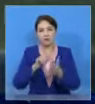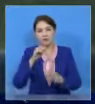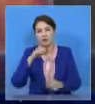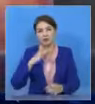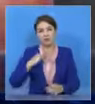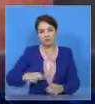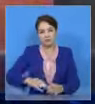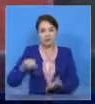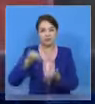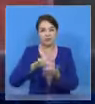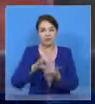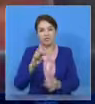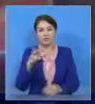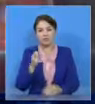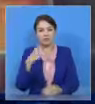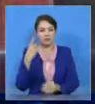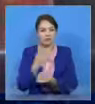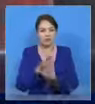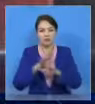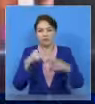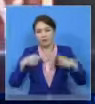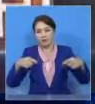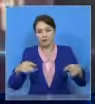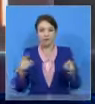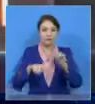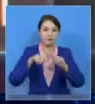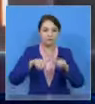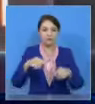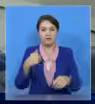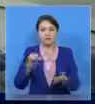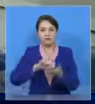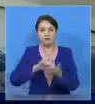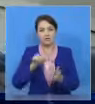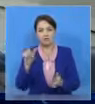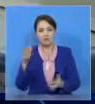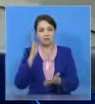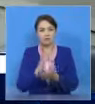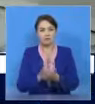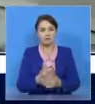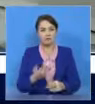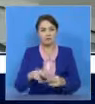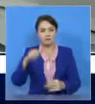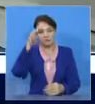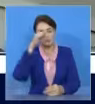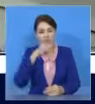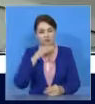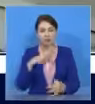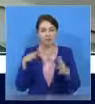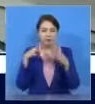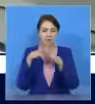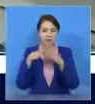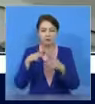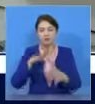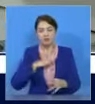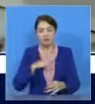қатысып отыр. Ржев шайқасына тек бір емес, бірнеше туысы қатысқан жандар да бар. Бұл әкем соғысқа барғанда інісі